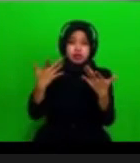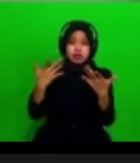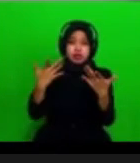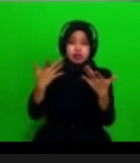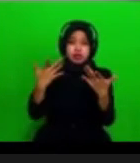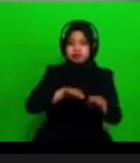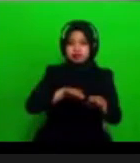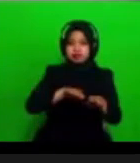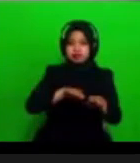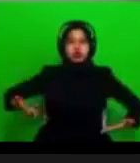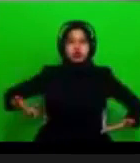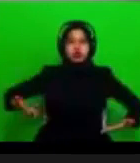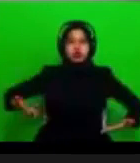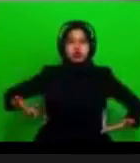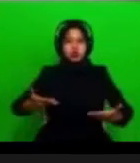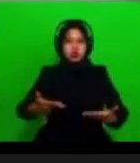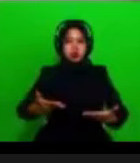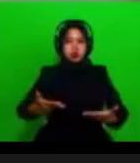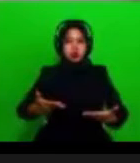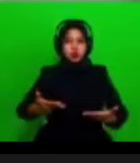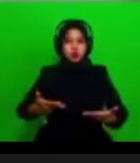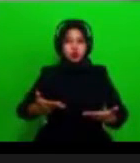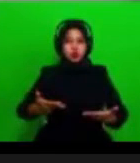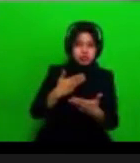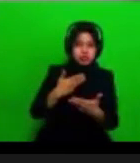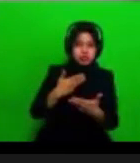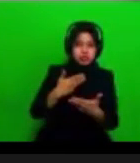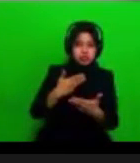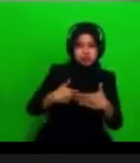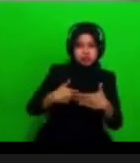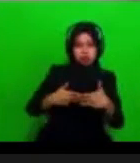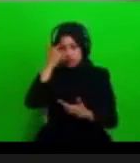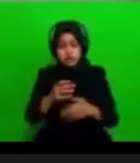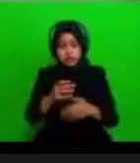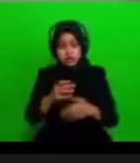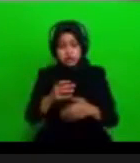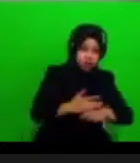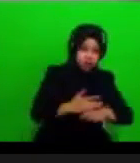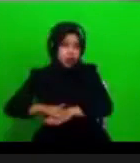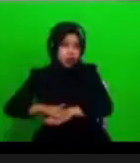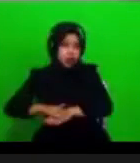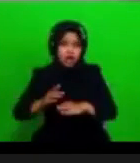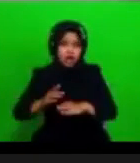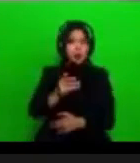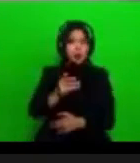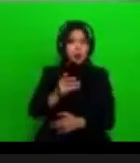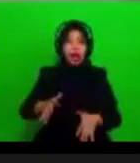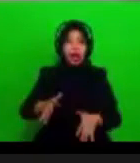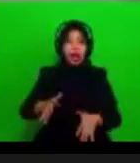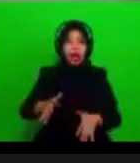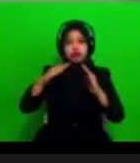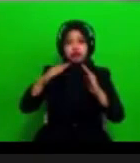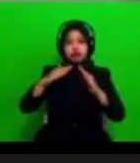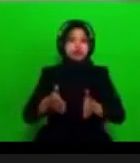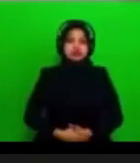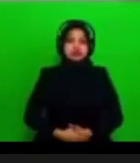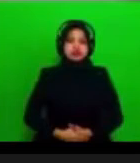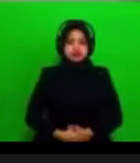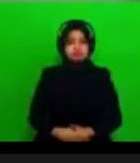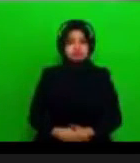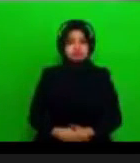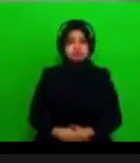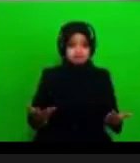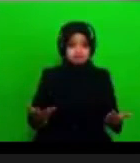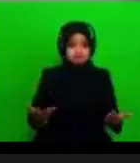menyesuaikan kondisi di mana proses belajar mengajar berjalan, baik maupun infrastruktur.